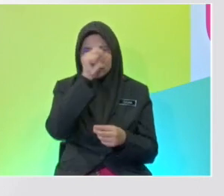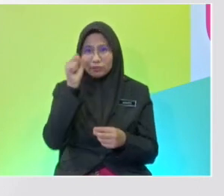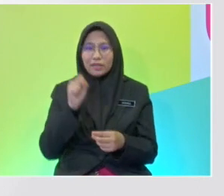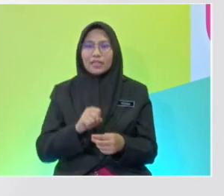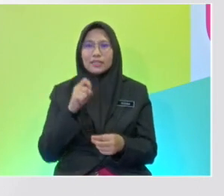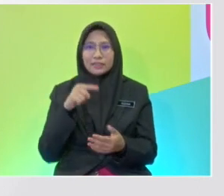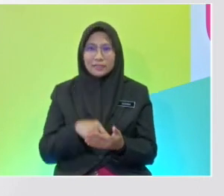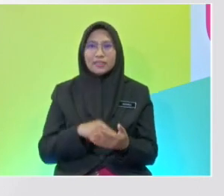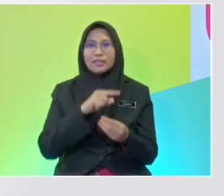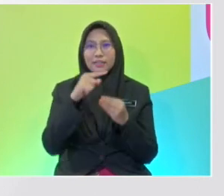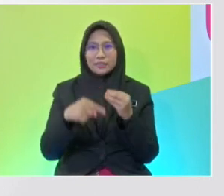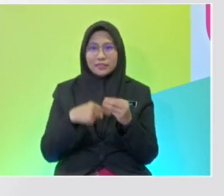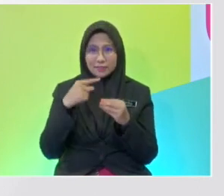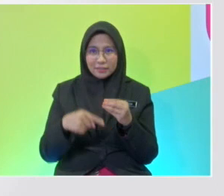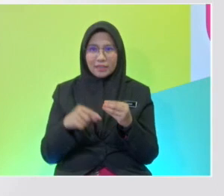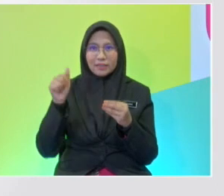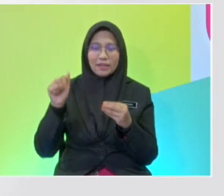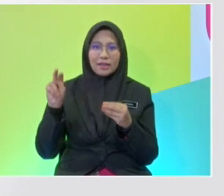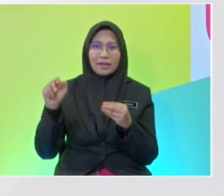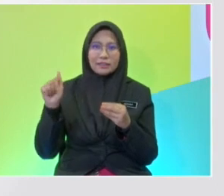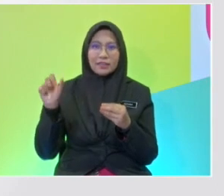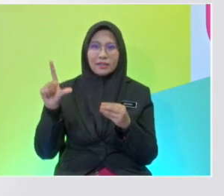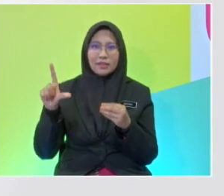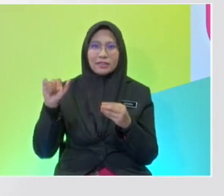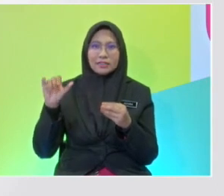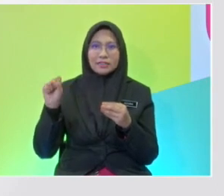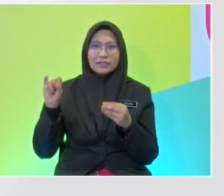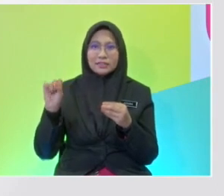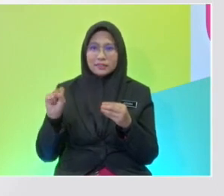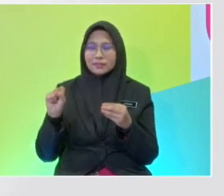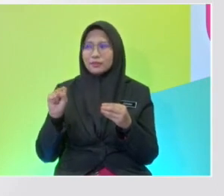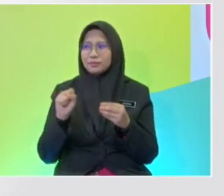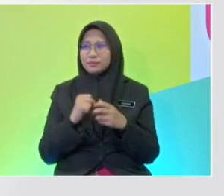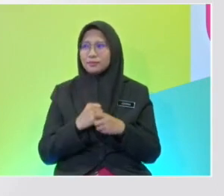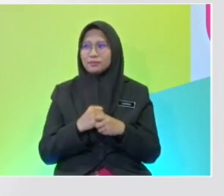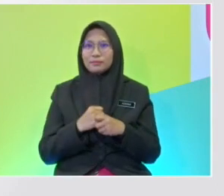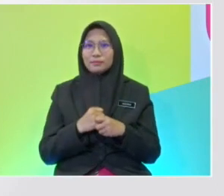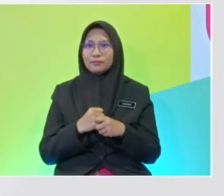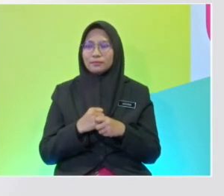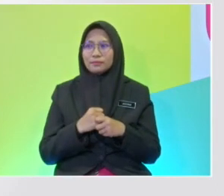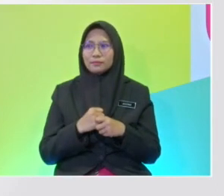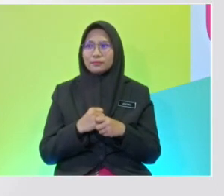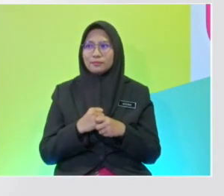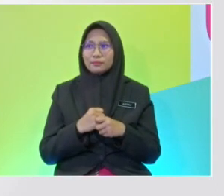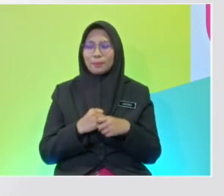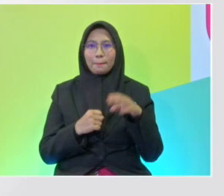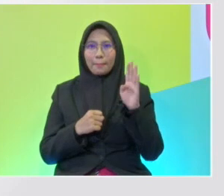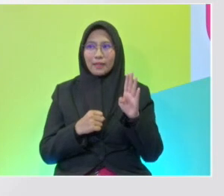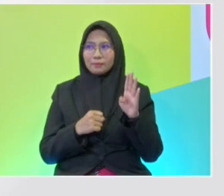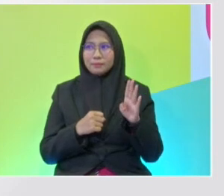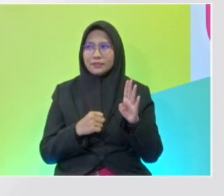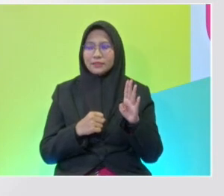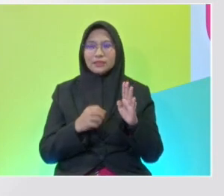Oke pilih satu bentuk pidana yang dinyatakan pada E dan Letakkan maklumat berikut Oke bagian ini